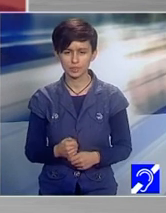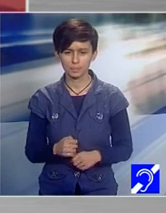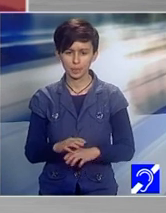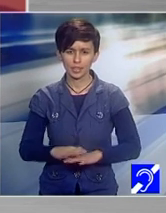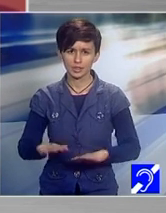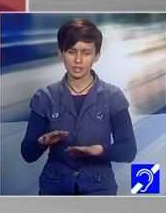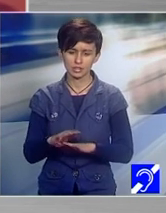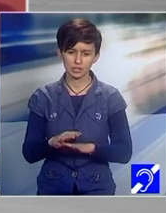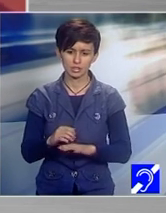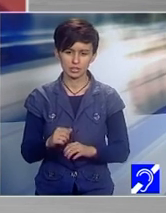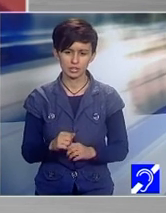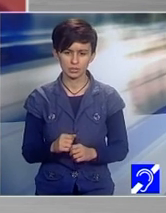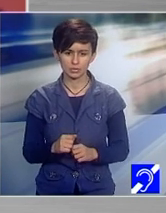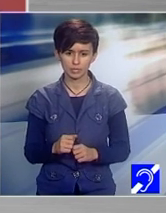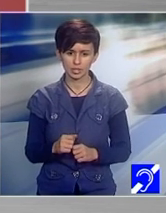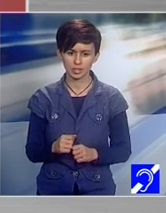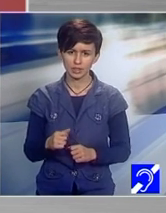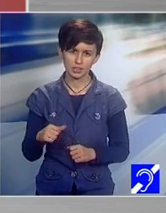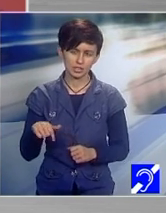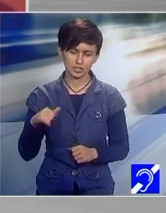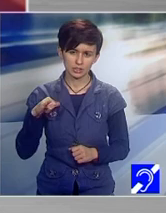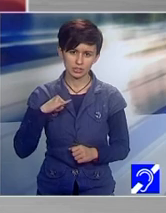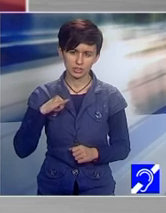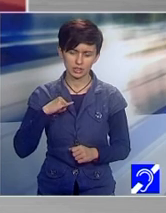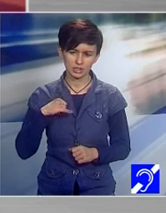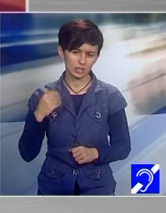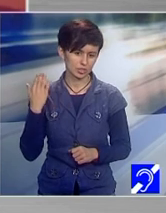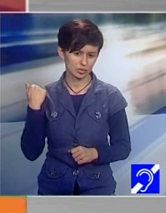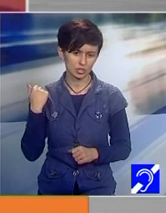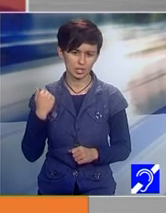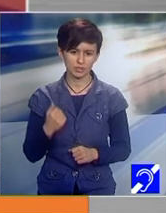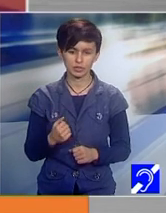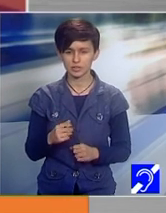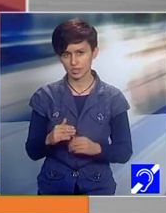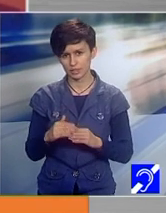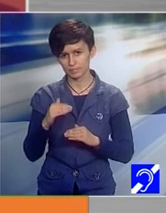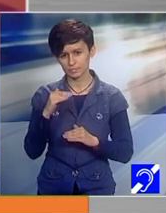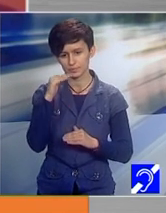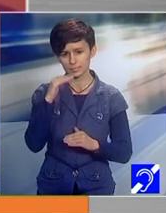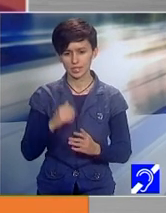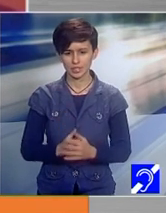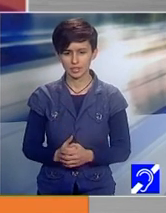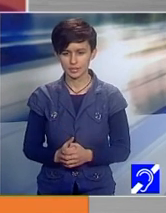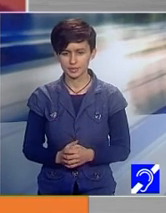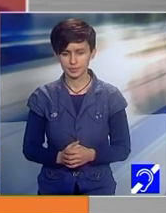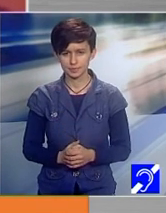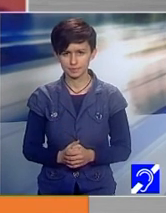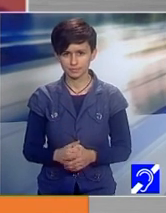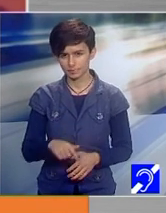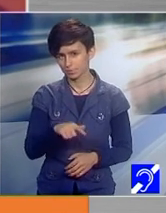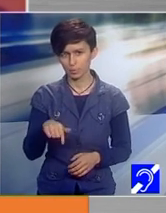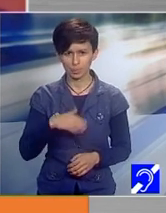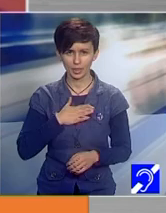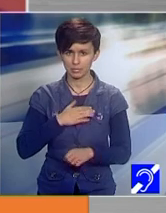de afaceri, și interesul a fost din ce în ce mai mare. Am avut participanți